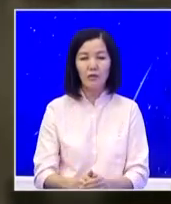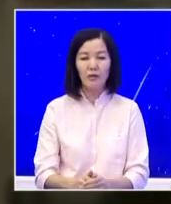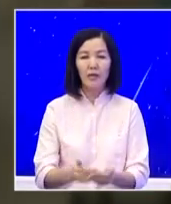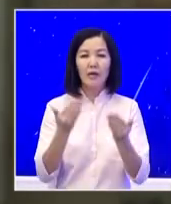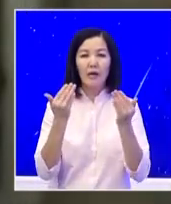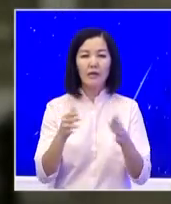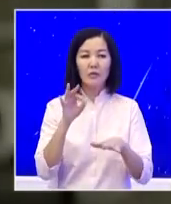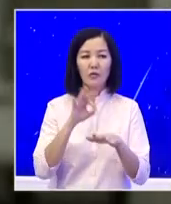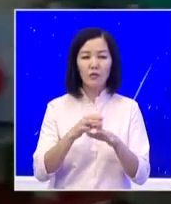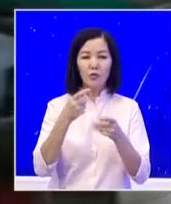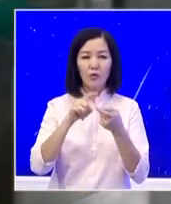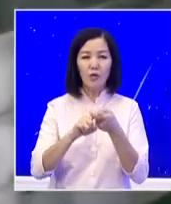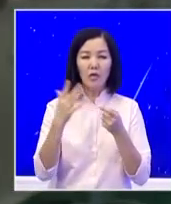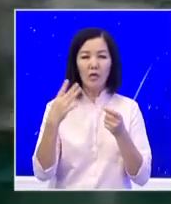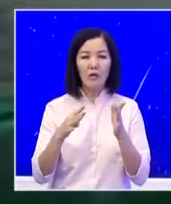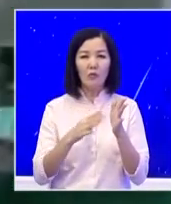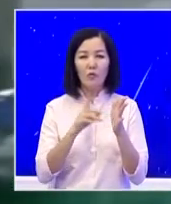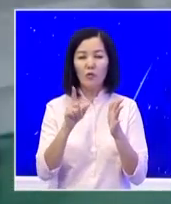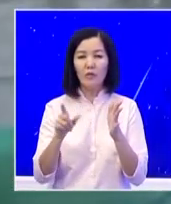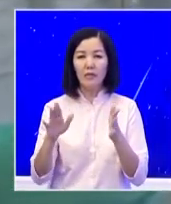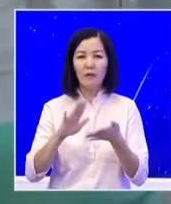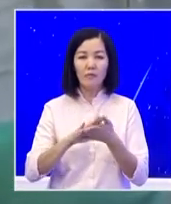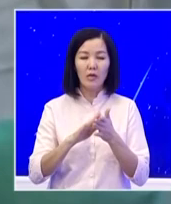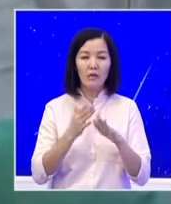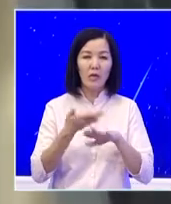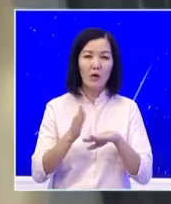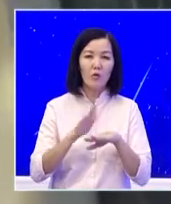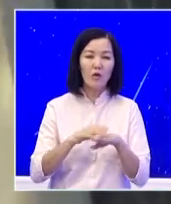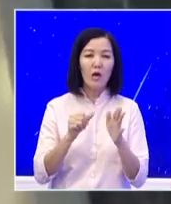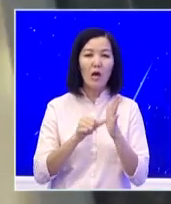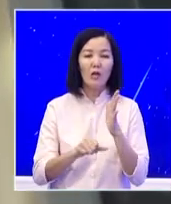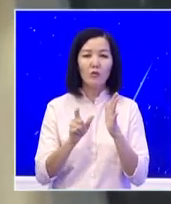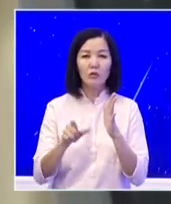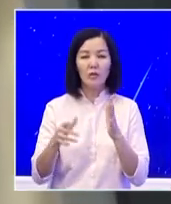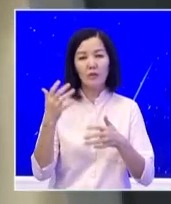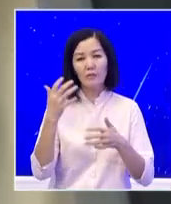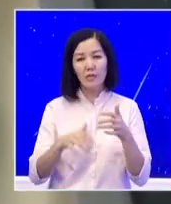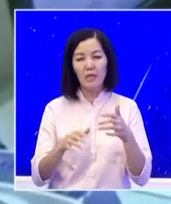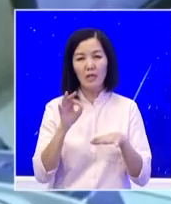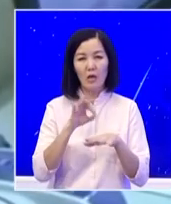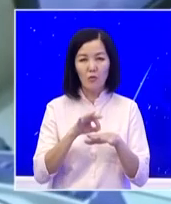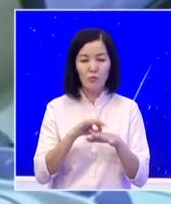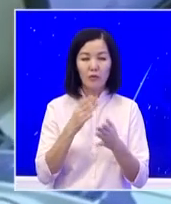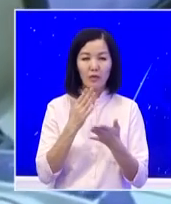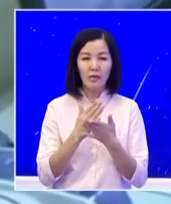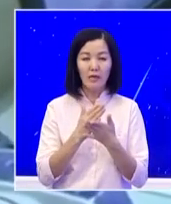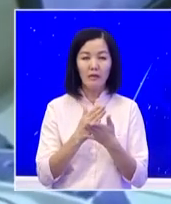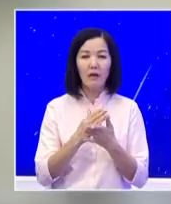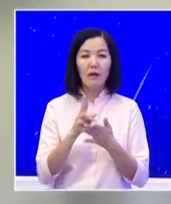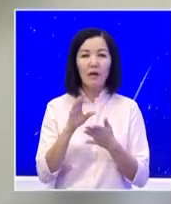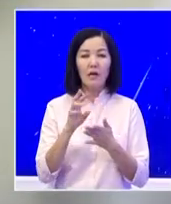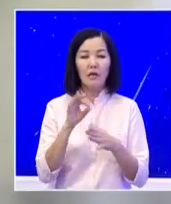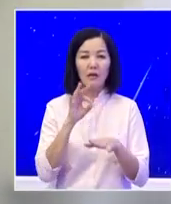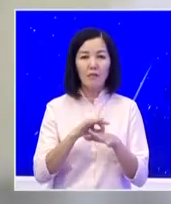Қазір тәж ауруын жұқтырған 59 науқастың жағдайы ауыр, тағы 600 адамның жағдайы орташа ауыр деп бағаланып отыр. Коронавирус